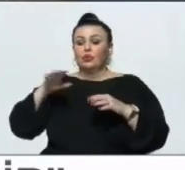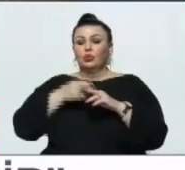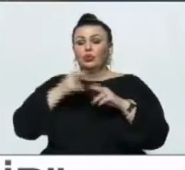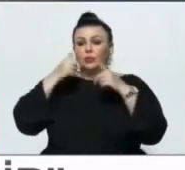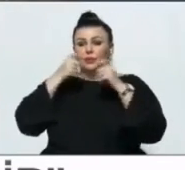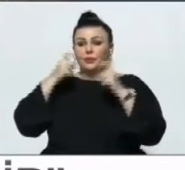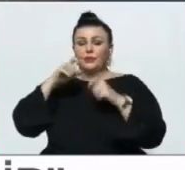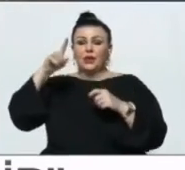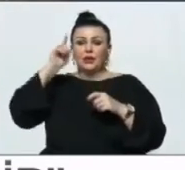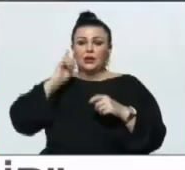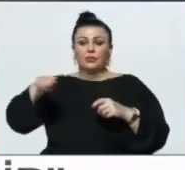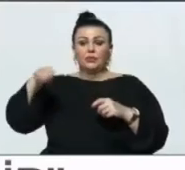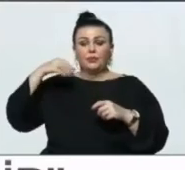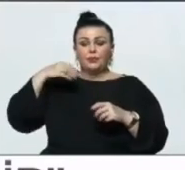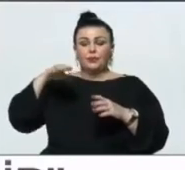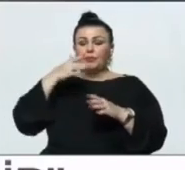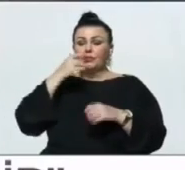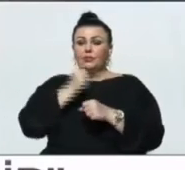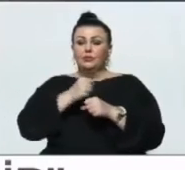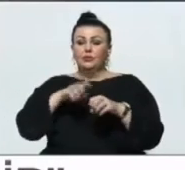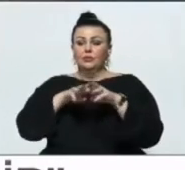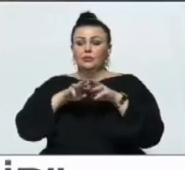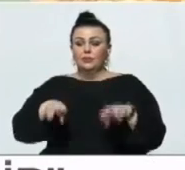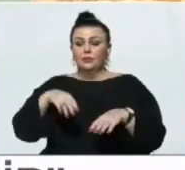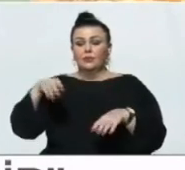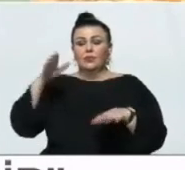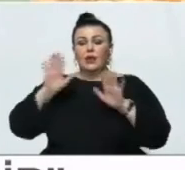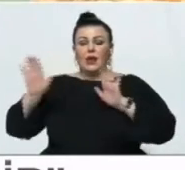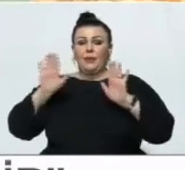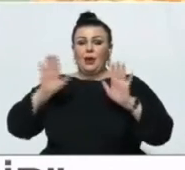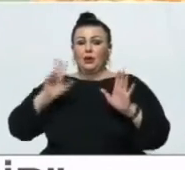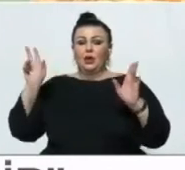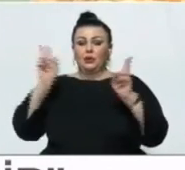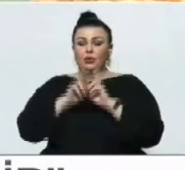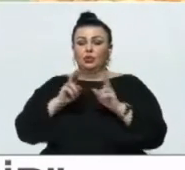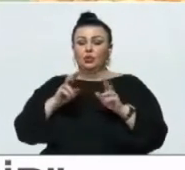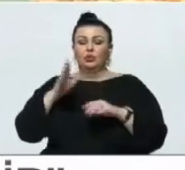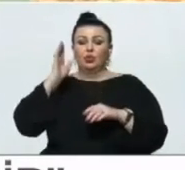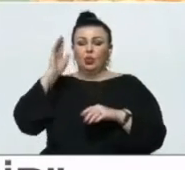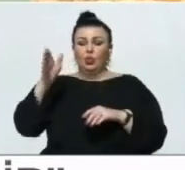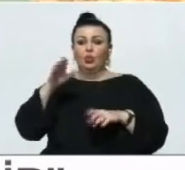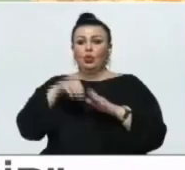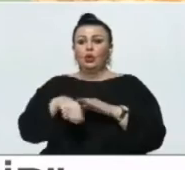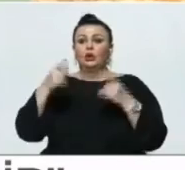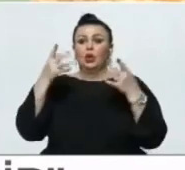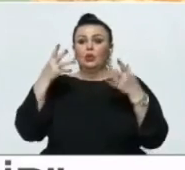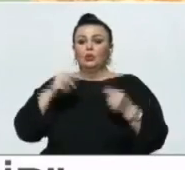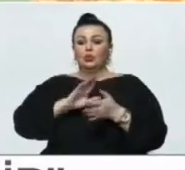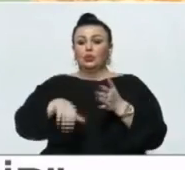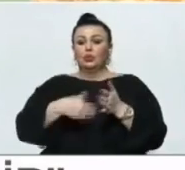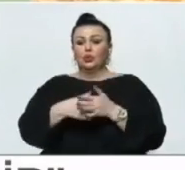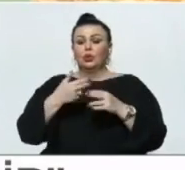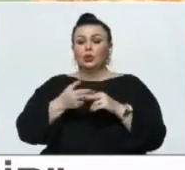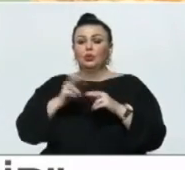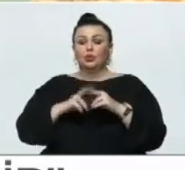ki, Azərbaycan, Türkiyə və İran Xarici İşlər Nazirləri rəhbərlərinin görüşü keçiriləcək. Artıq bugündən etibarən bu